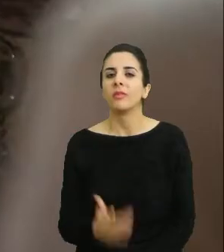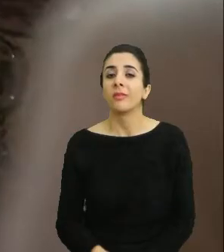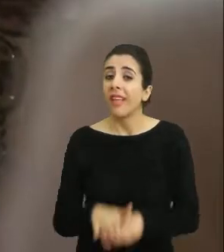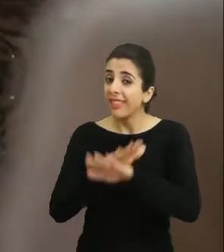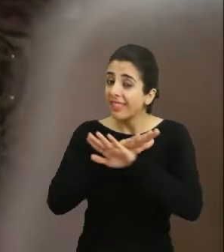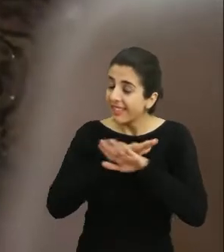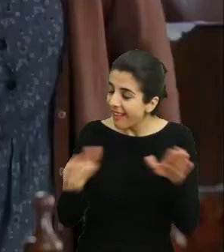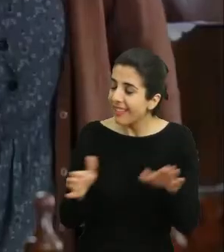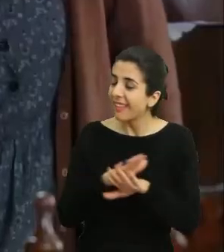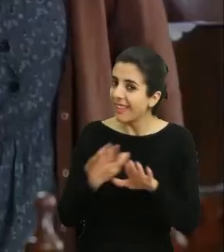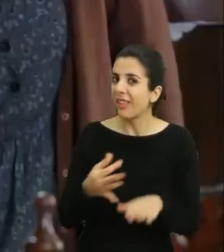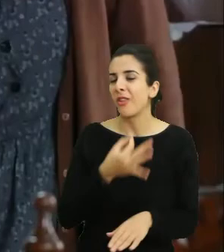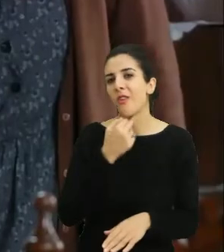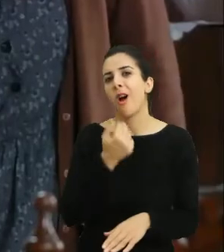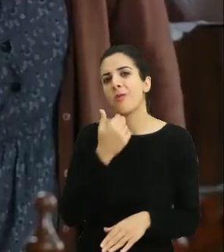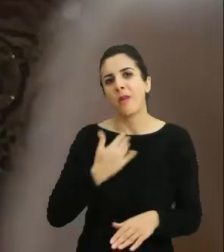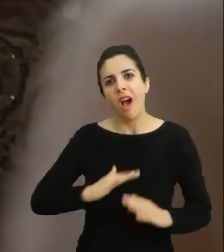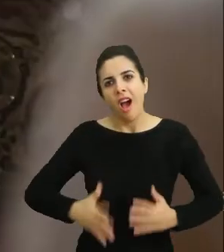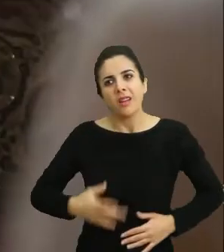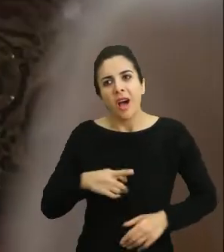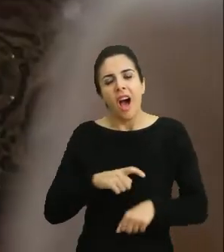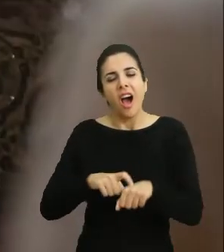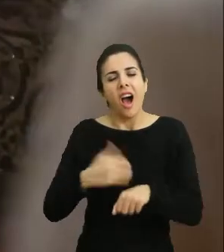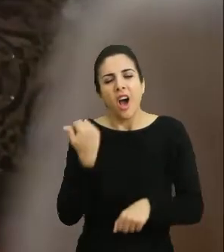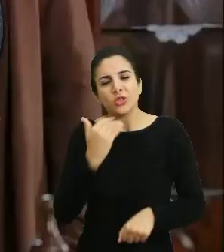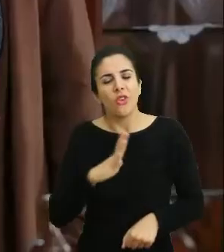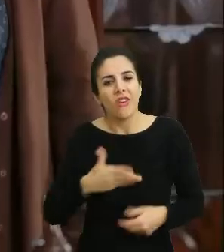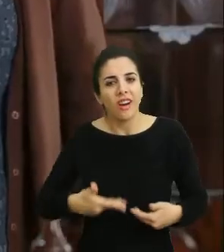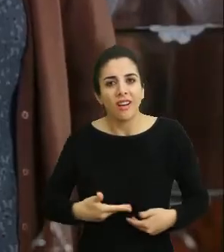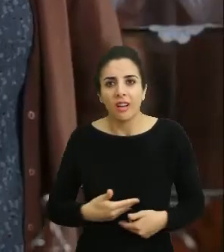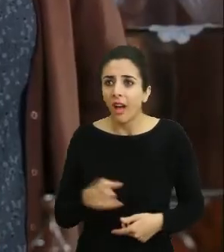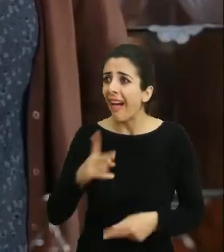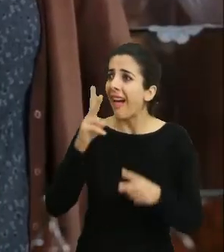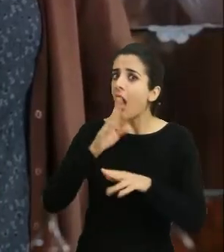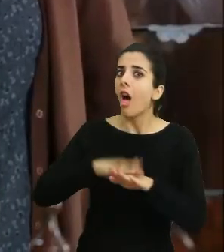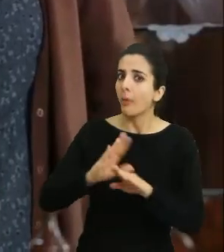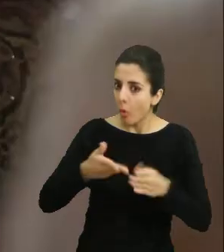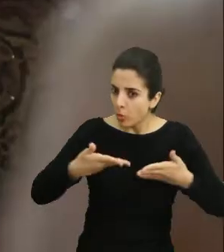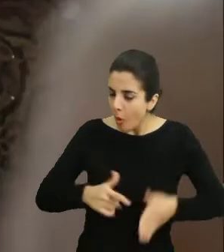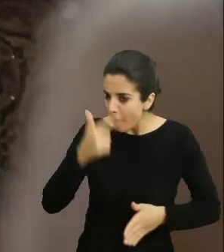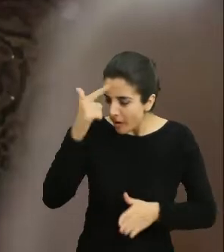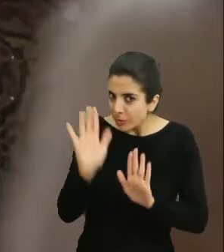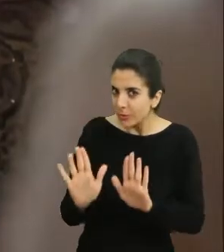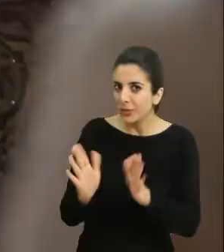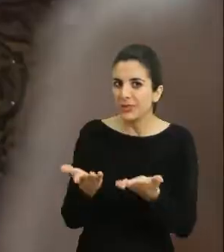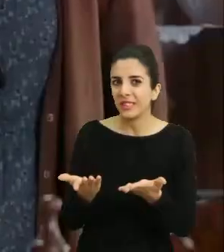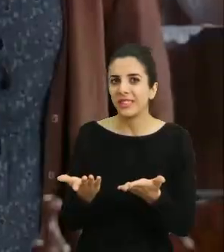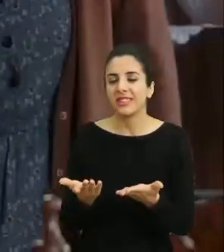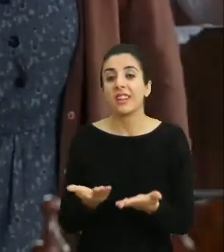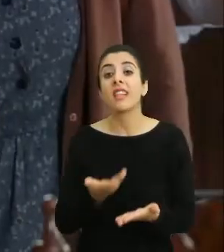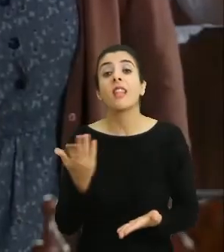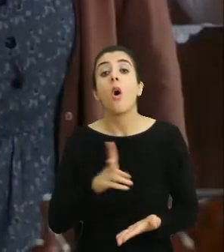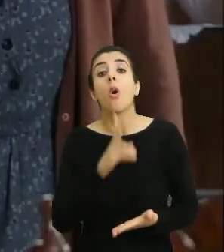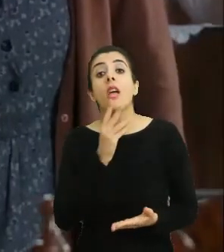Ay yeter Allah aşkına Emine abla karnıma kramp girdi. Kız sen de güleceğim diye doğurup ne itme şurada. Daha